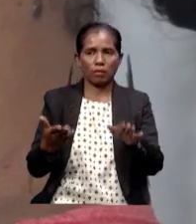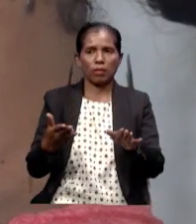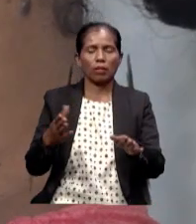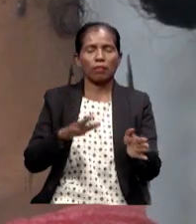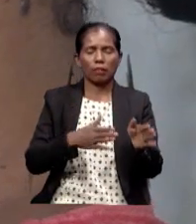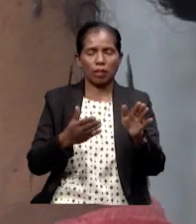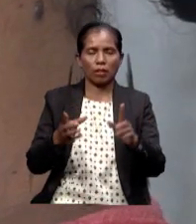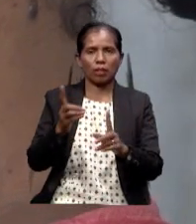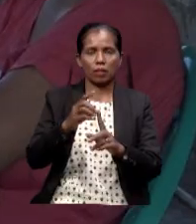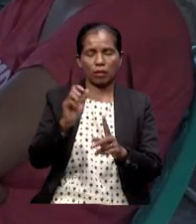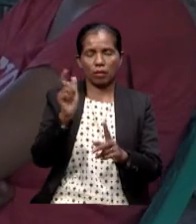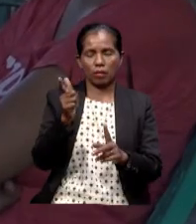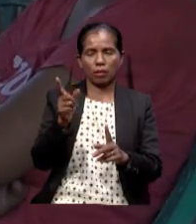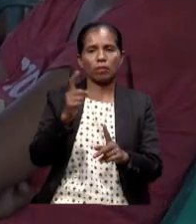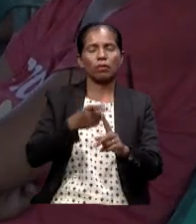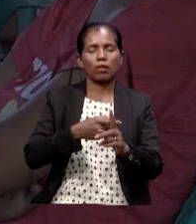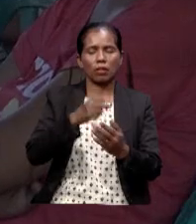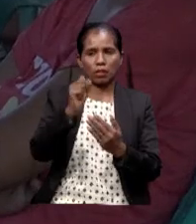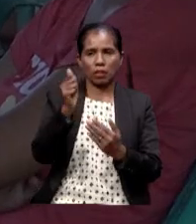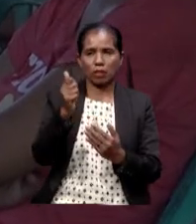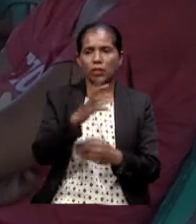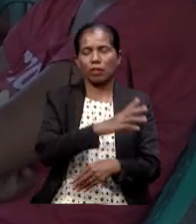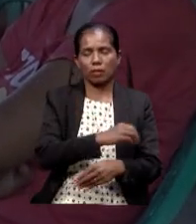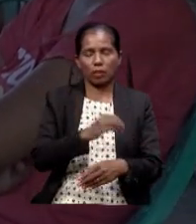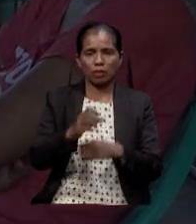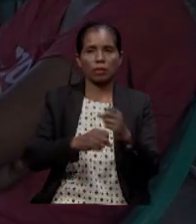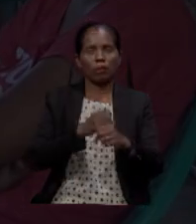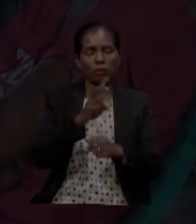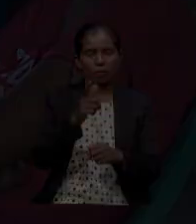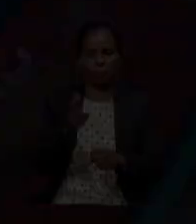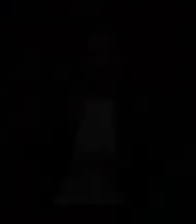Zaneiro, Tinarion Rua, Ronure Sintolo. Efizênia Babu, Jacinto Fuca, Ziemen.